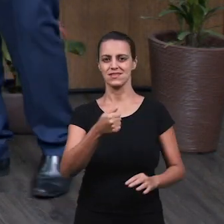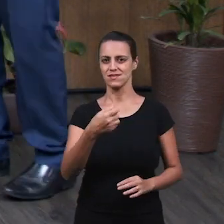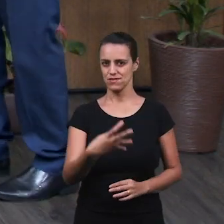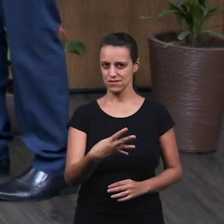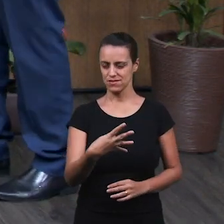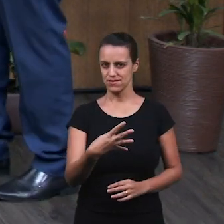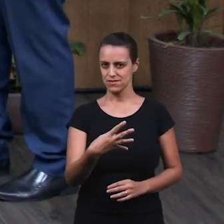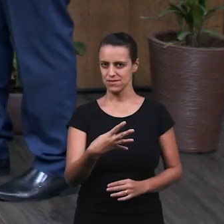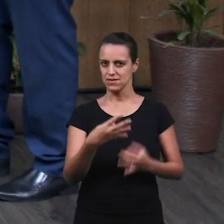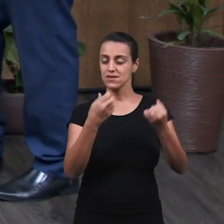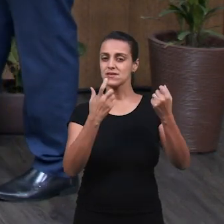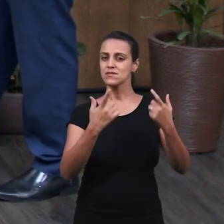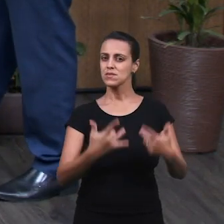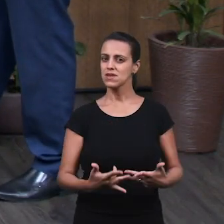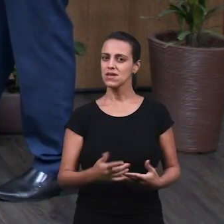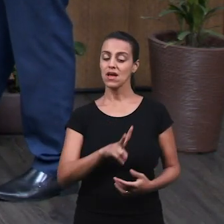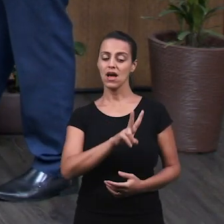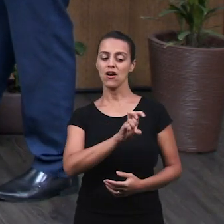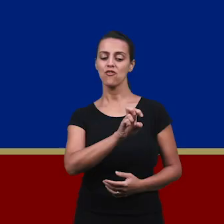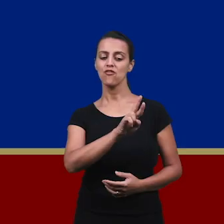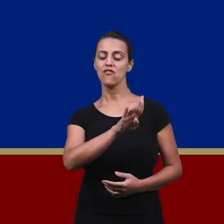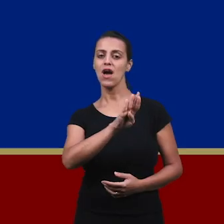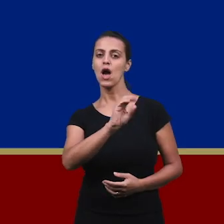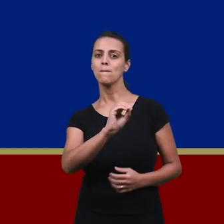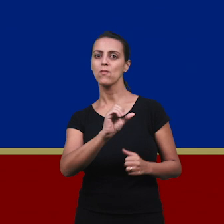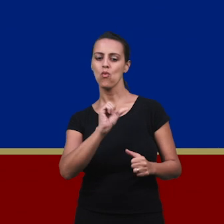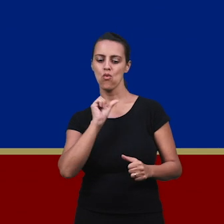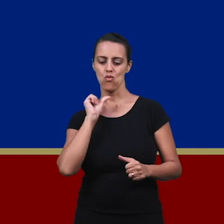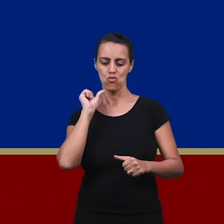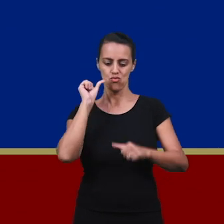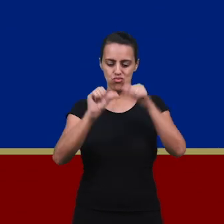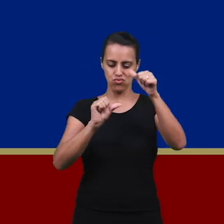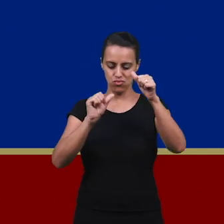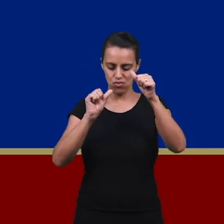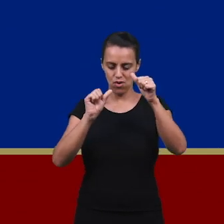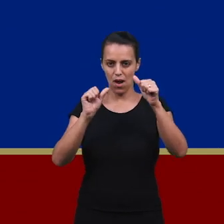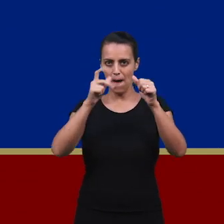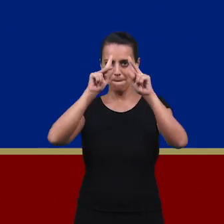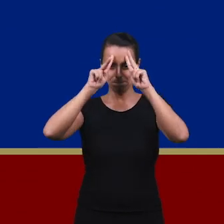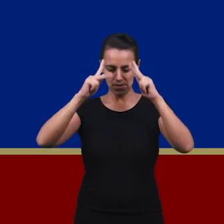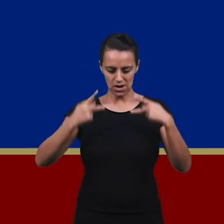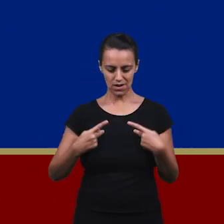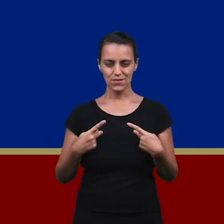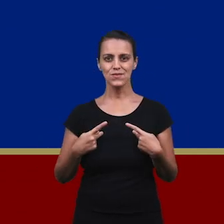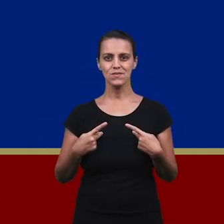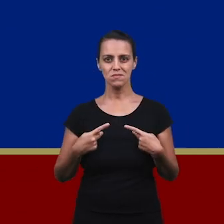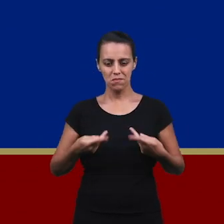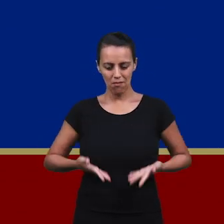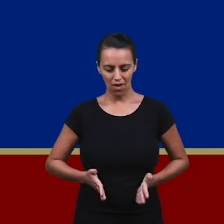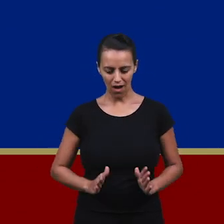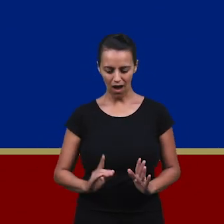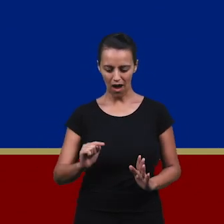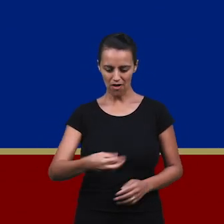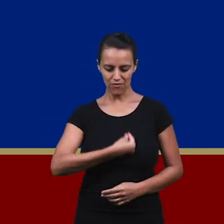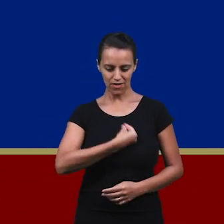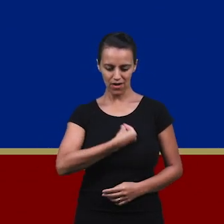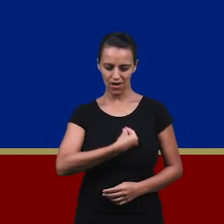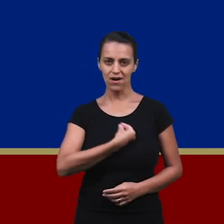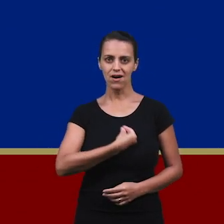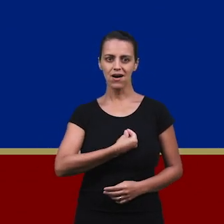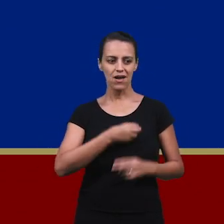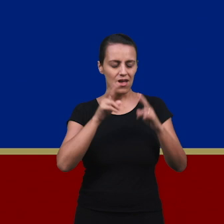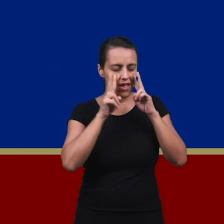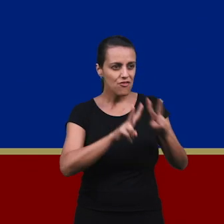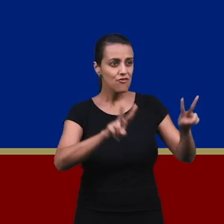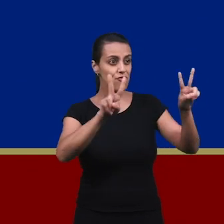chair, et habité entre nous, et nous avons vu sa gloire comme la gloire du